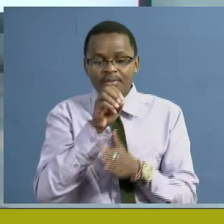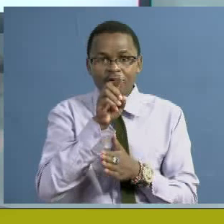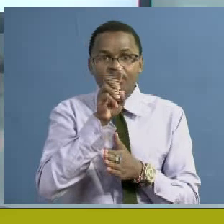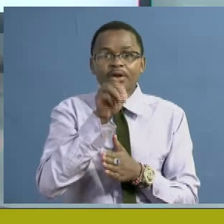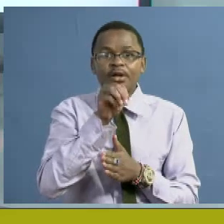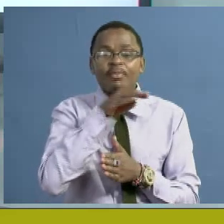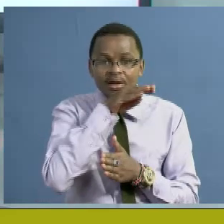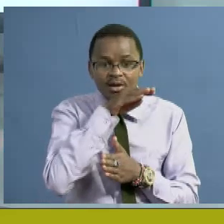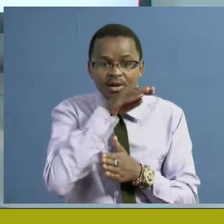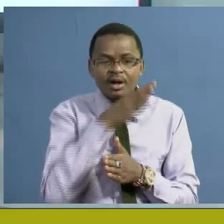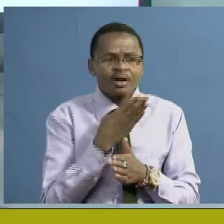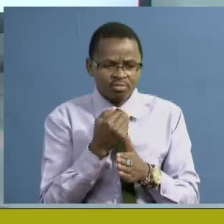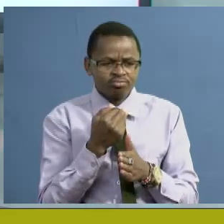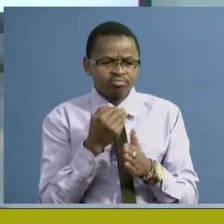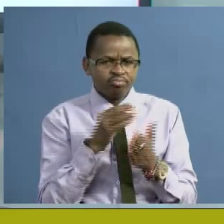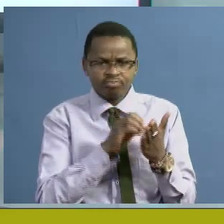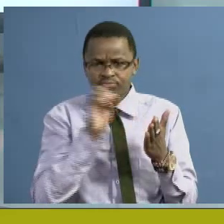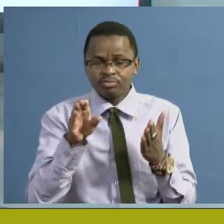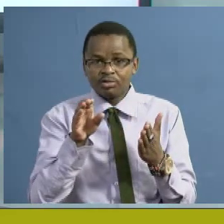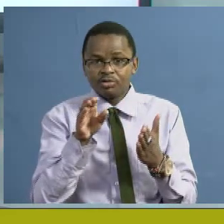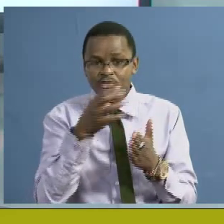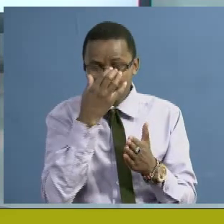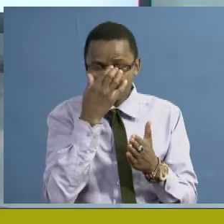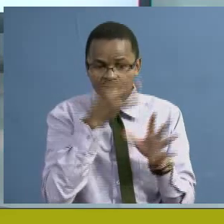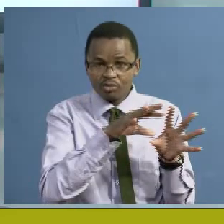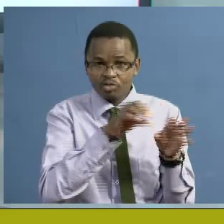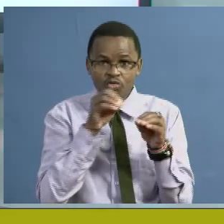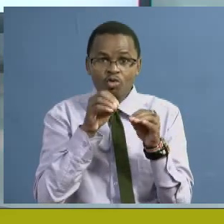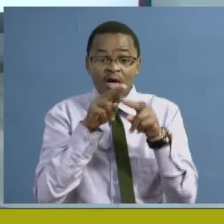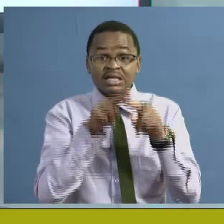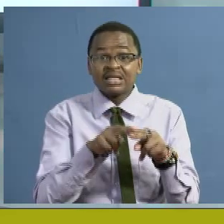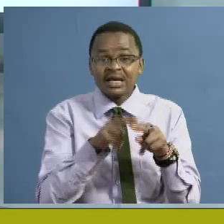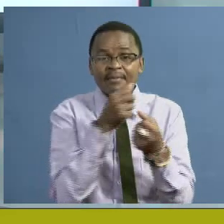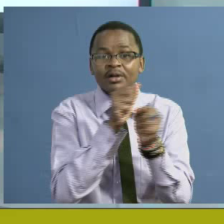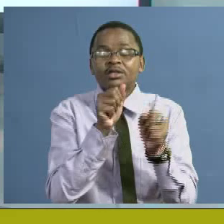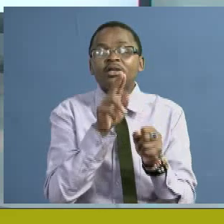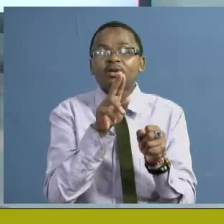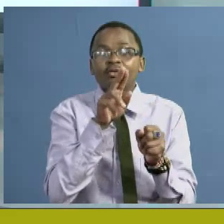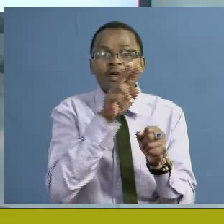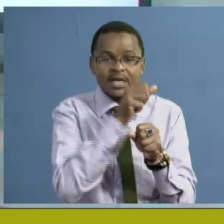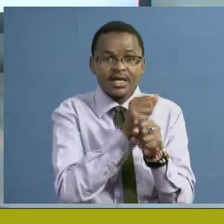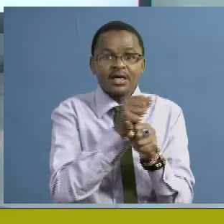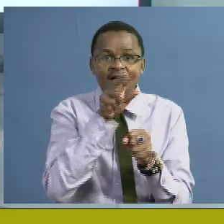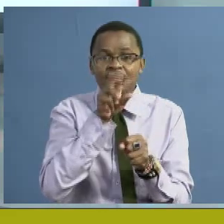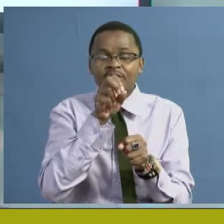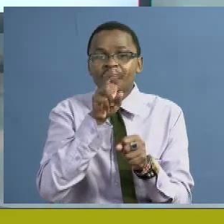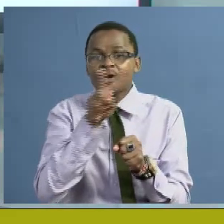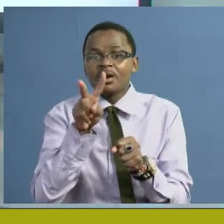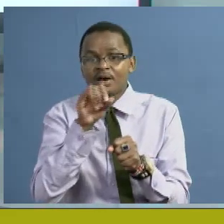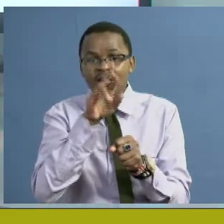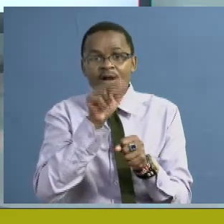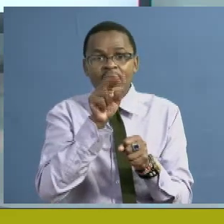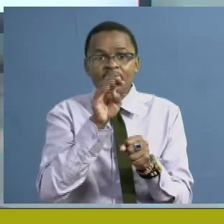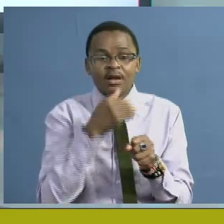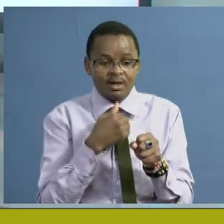ODM Raila Odinga ananuia kumuondoa Ruto katika urithi wa kisiasa mwaka 2022. Mwanahabari wetu Irene Mwangi ana